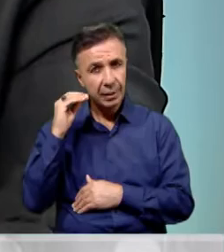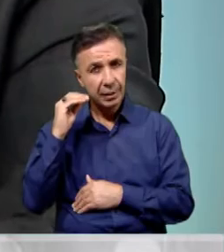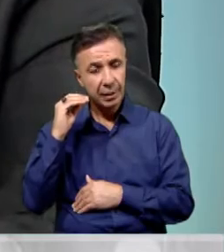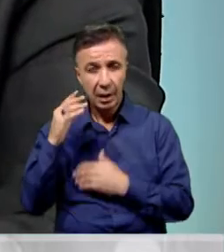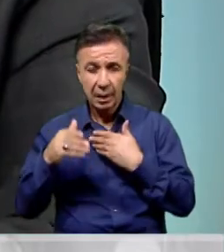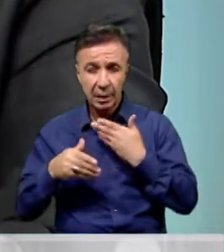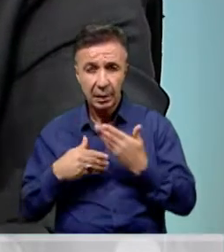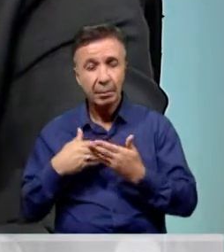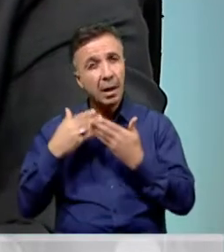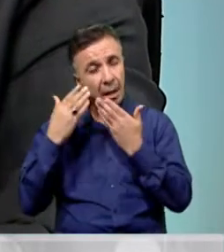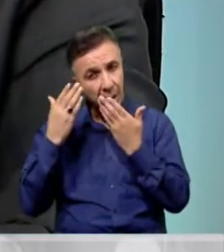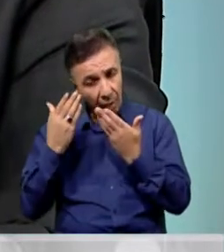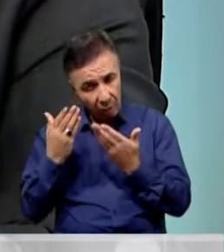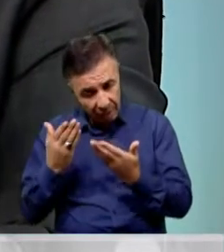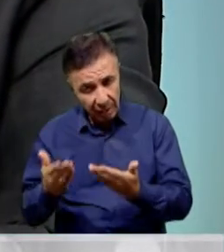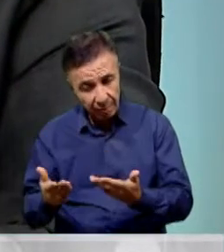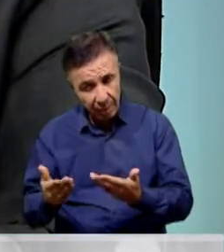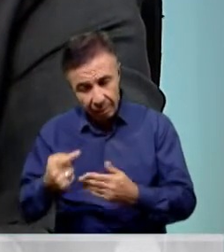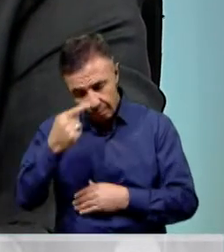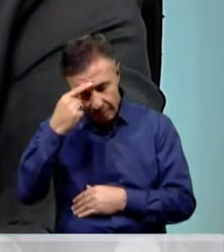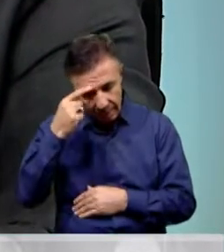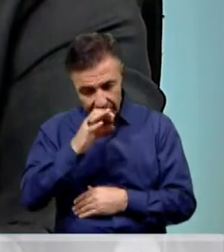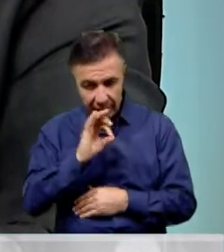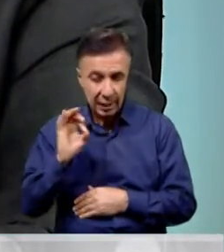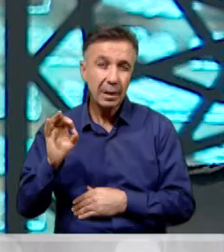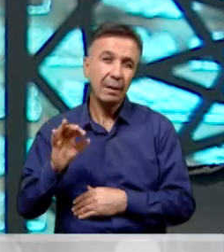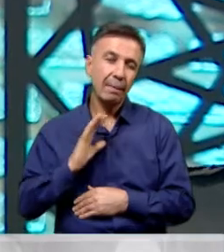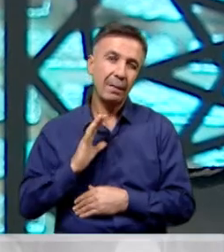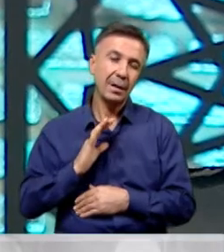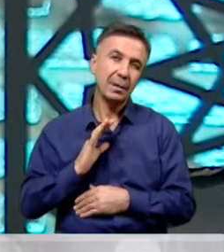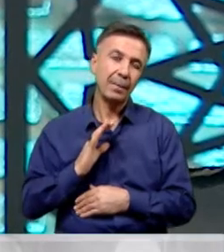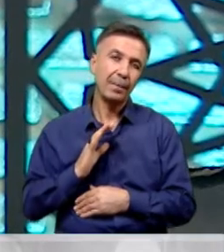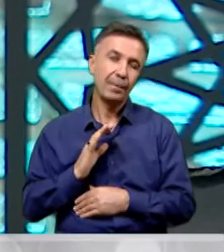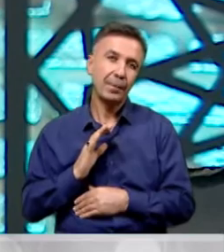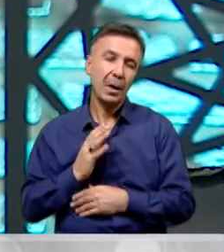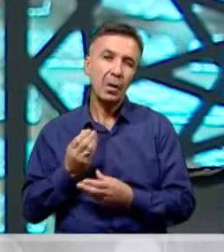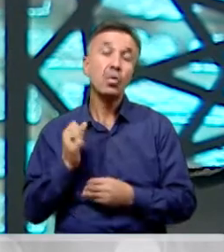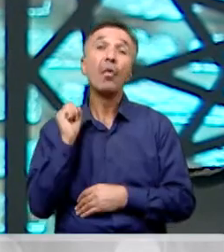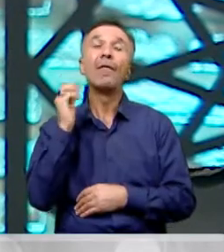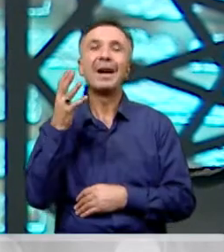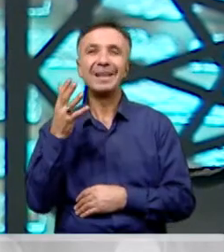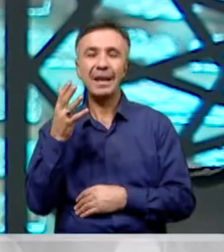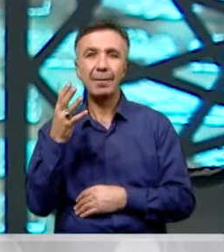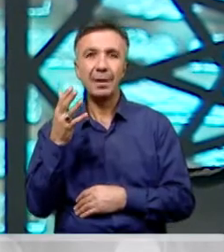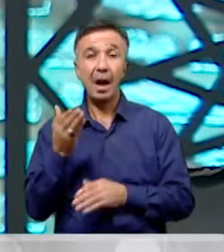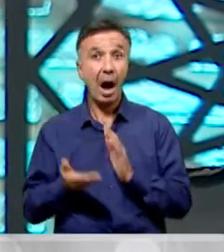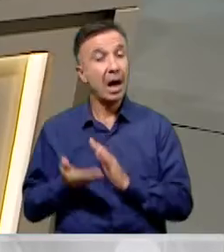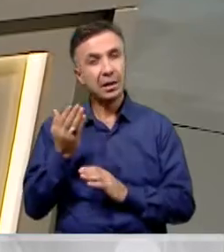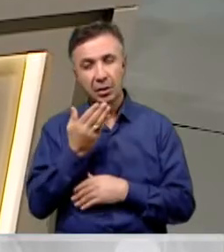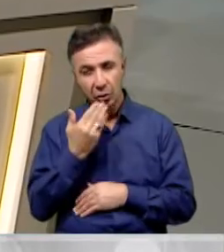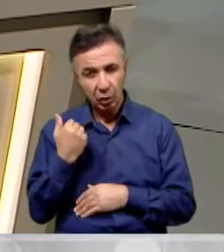kabul edilebilir bir belirsizlik ise çok afaki rakamlar çıkmayacak Z Yani bu kabul